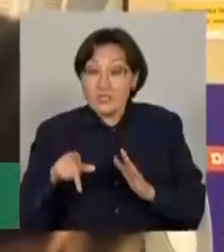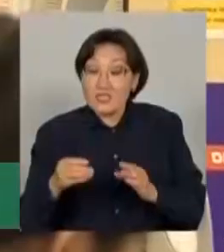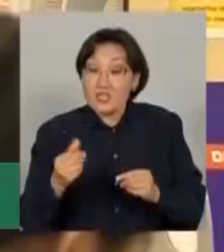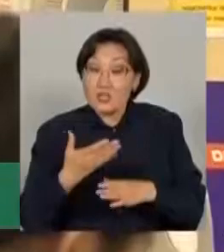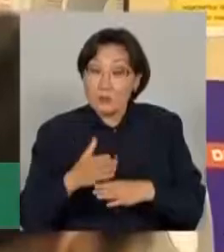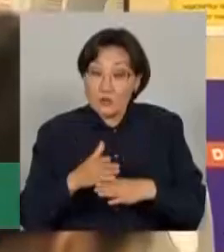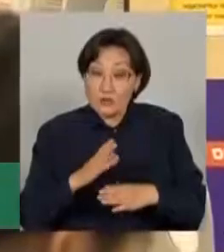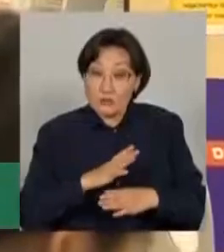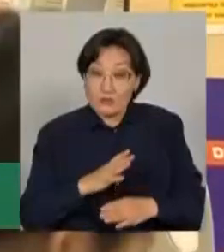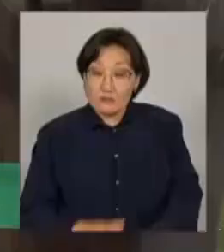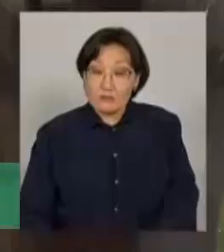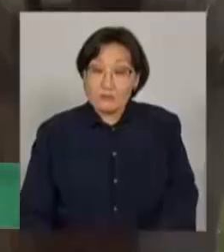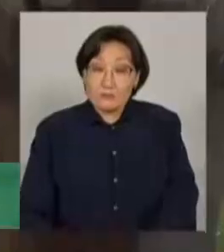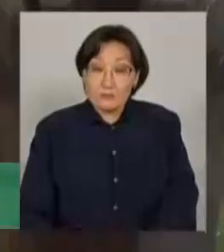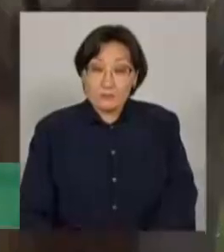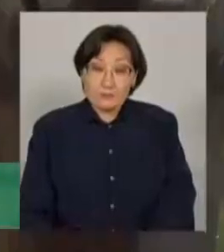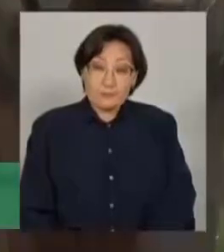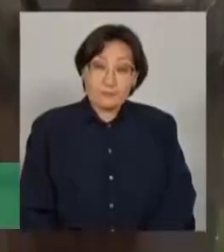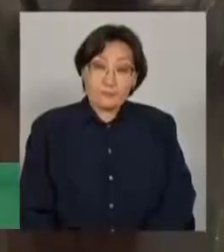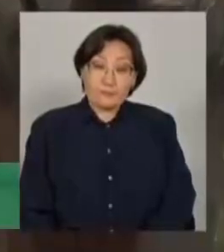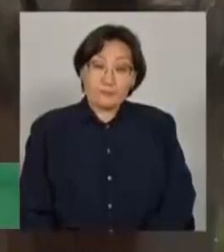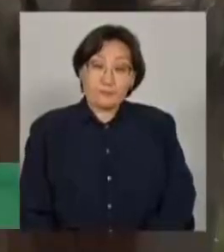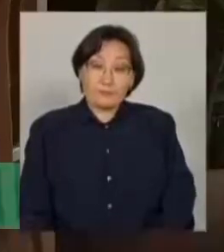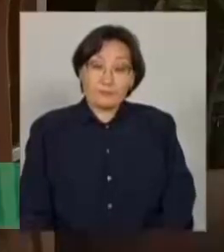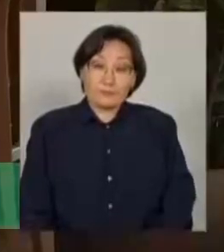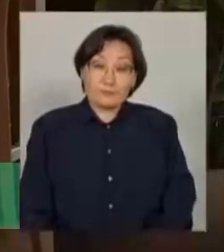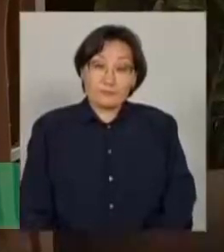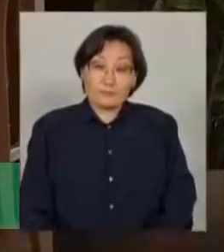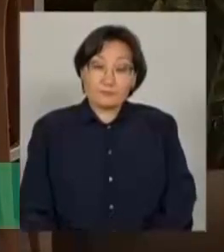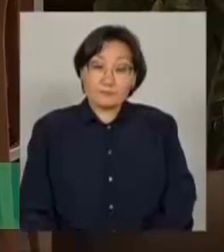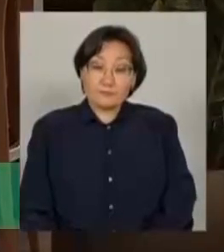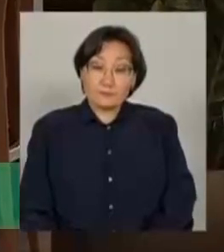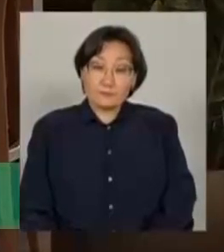қаражат бөлген. Айолым Көлжігіт, Медет Саматұлы, Арсен Сандыбаев, Алматы телеарнасы.